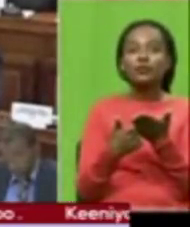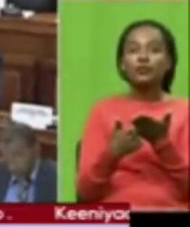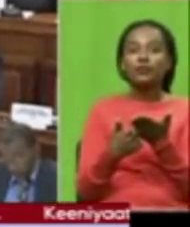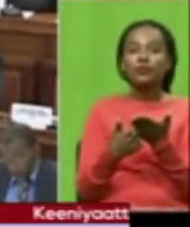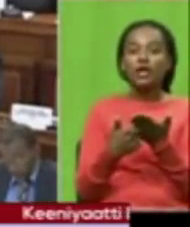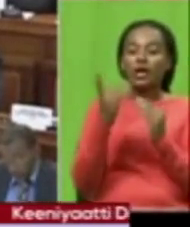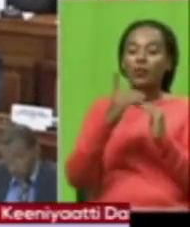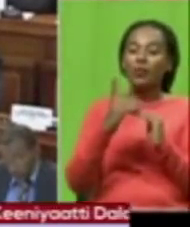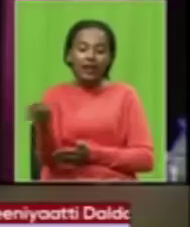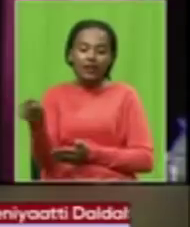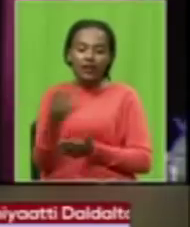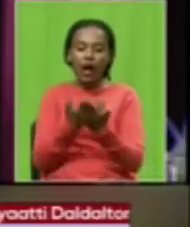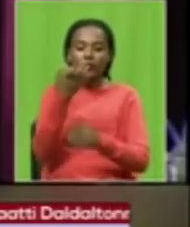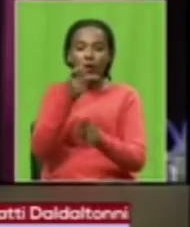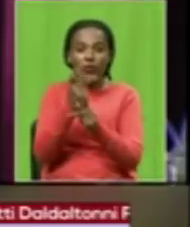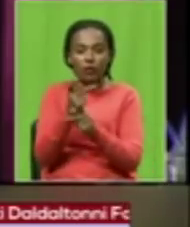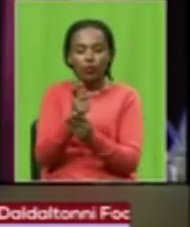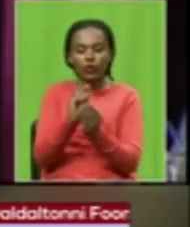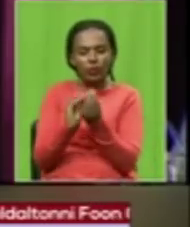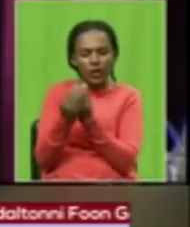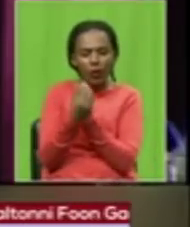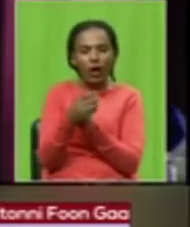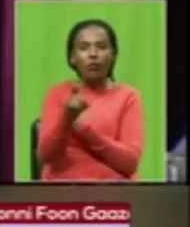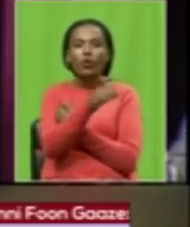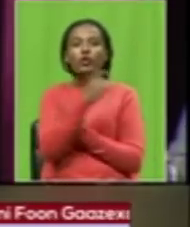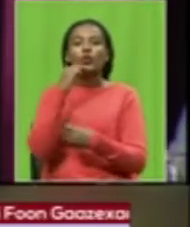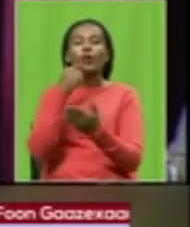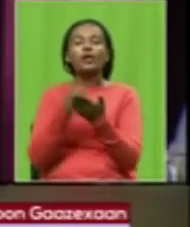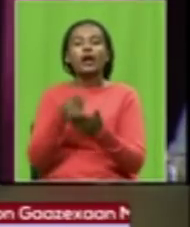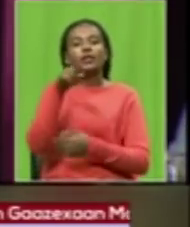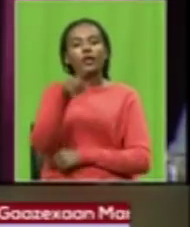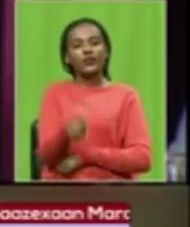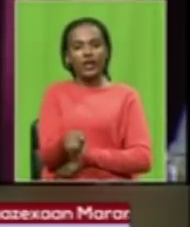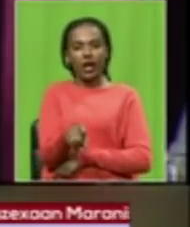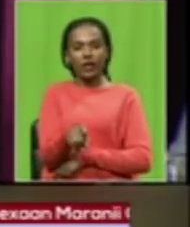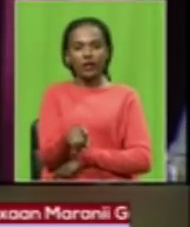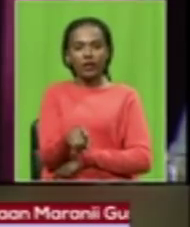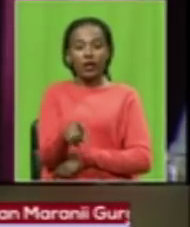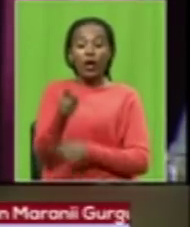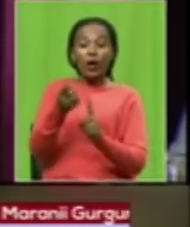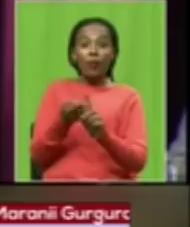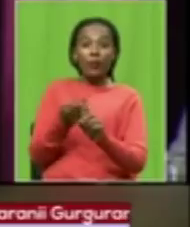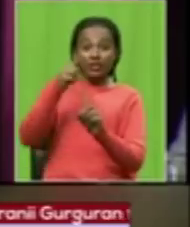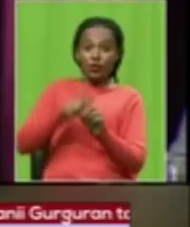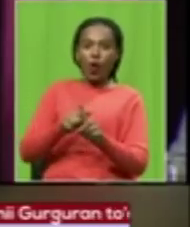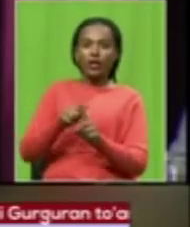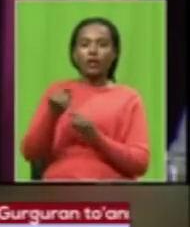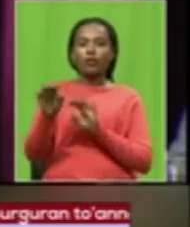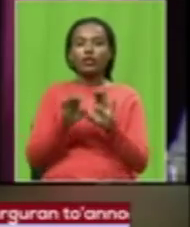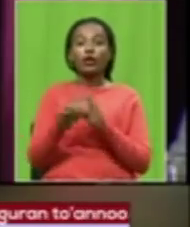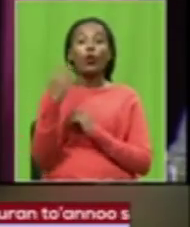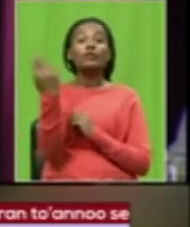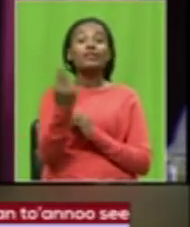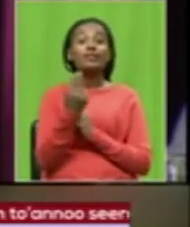Misooma manufaakchariingiin oomisha alaa galu xiqqeessuun biyyatti oomishuun alergii dabaluun sharafa alaa guddisuu irrattis hojjetamuu qaba